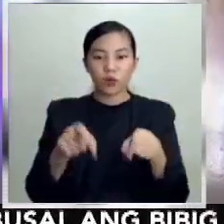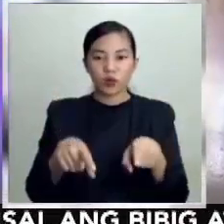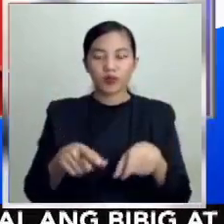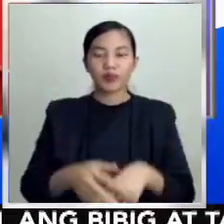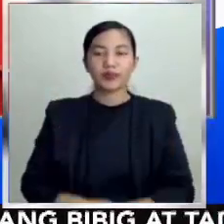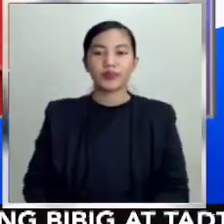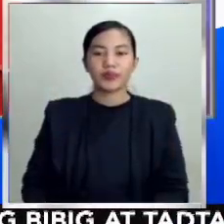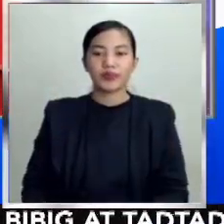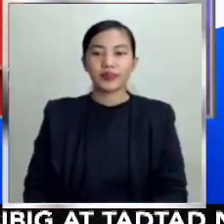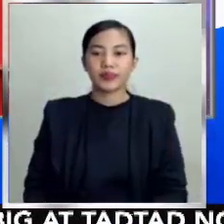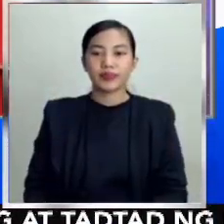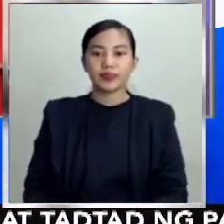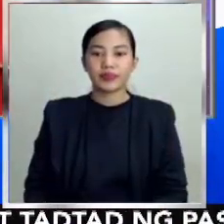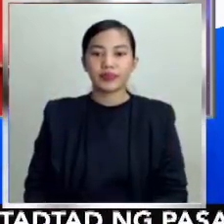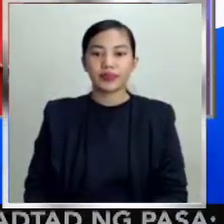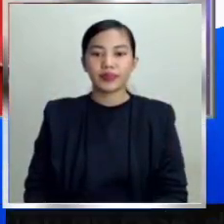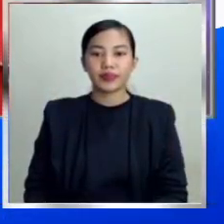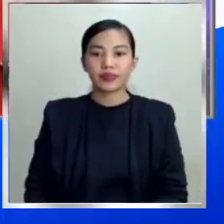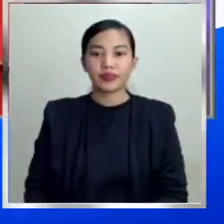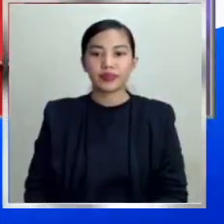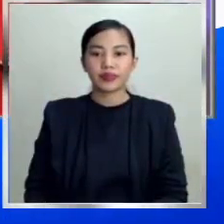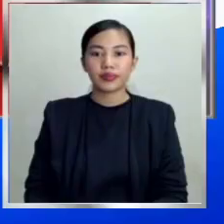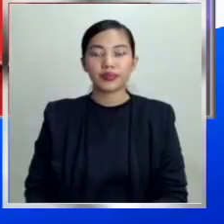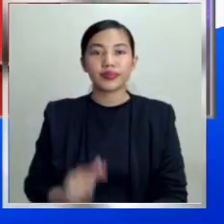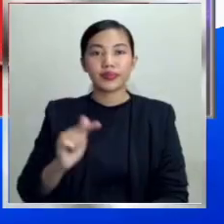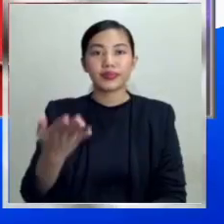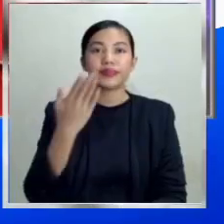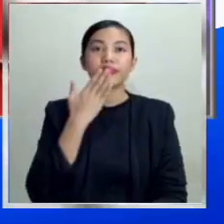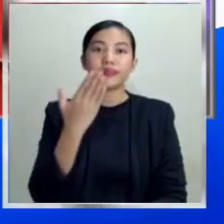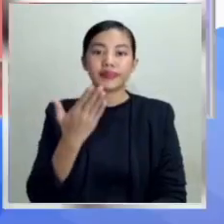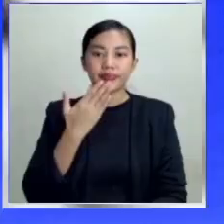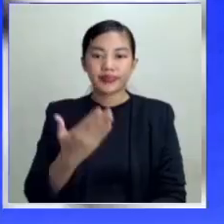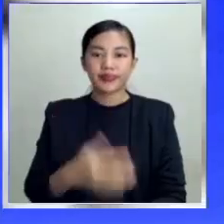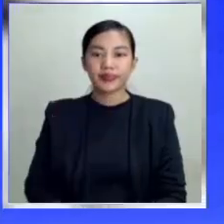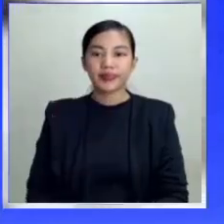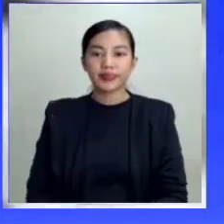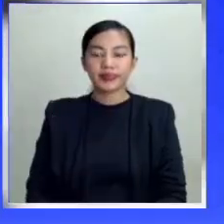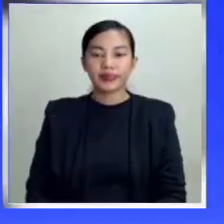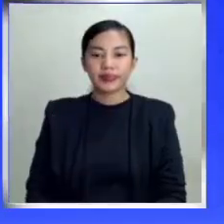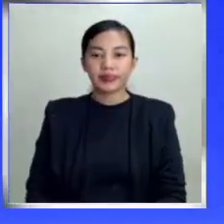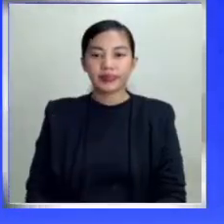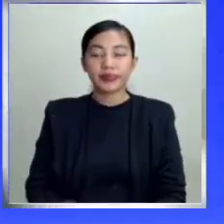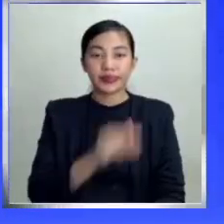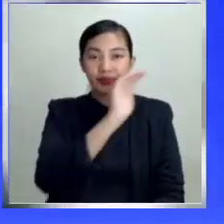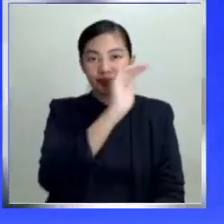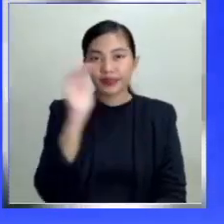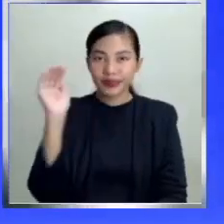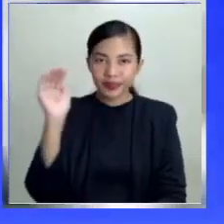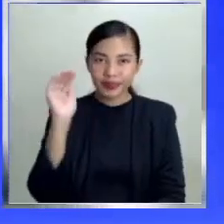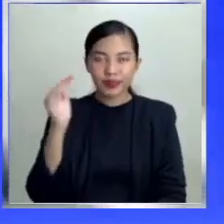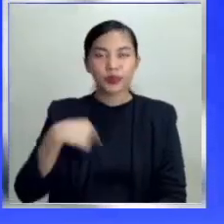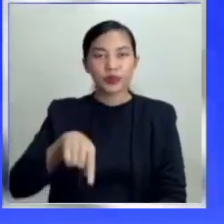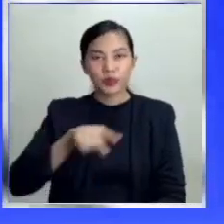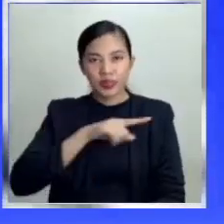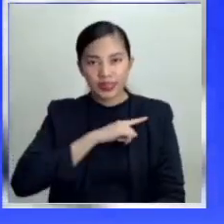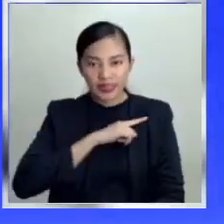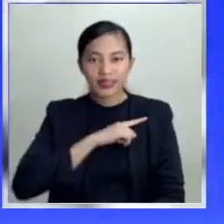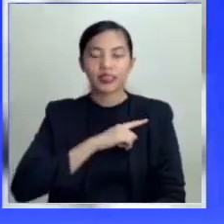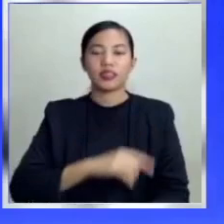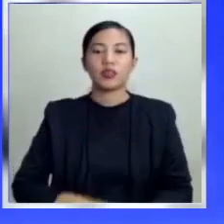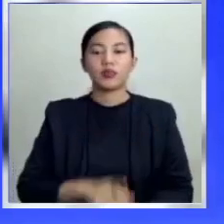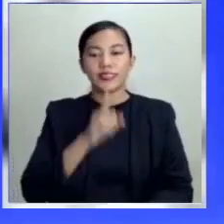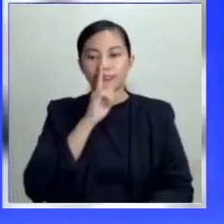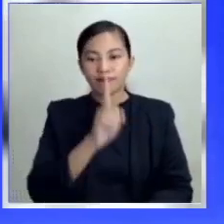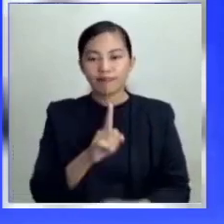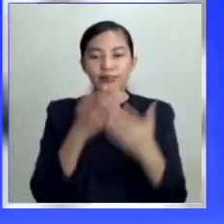oras. Maraming salamat sa iyo, Bernadette Reyes. At mga Kapuso Toast, puso pong nagpapasalamat